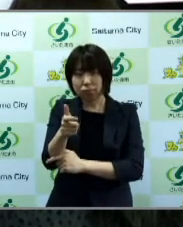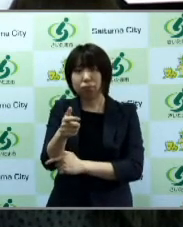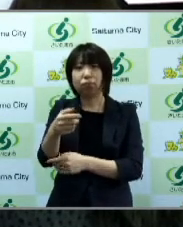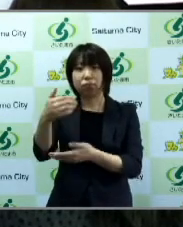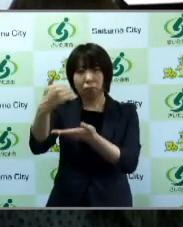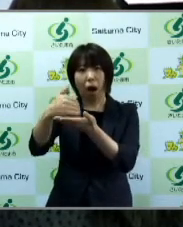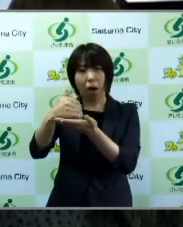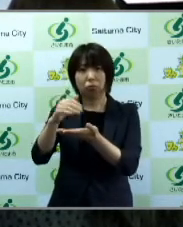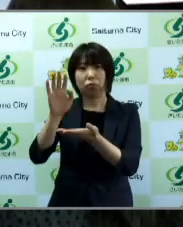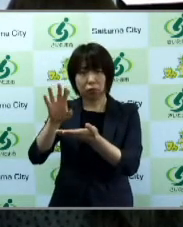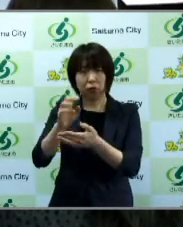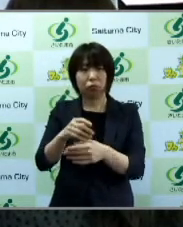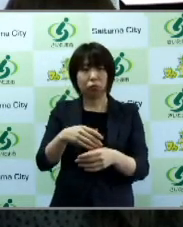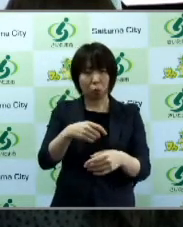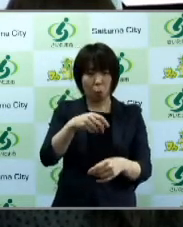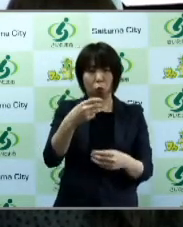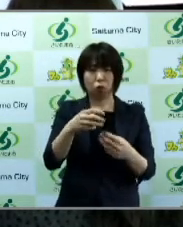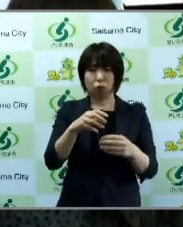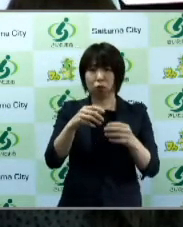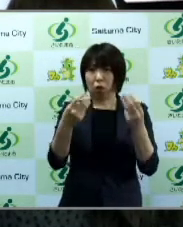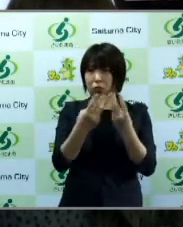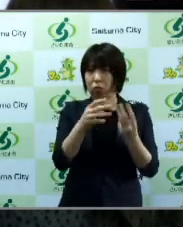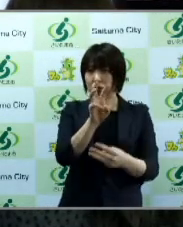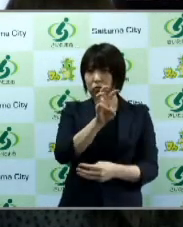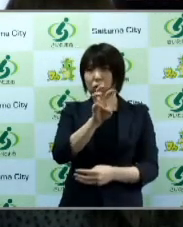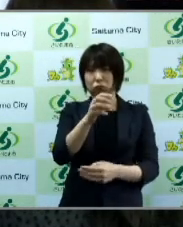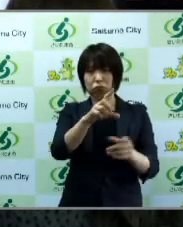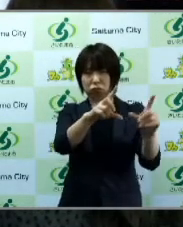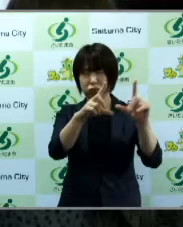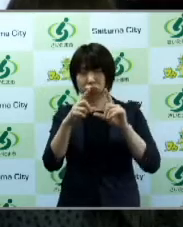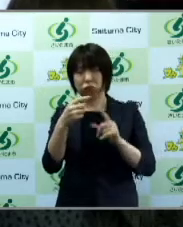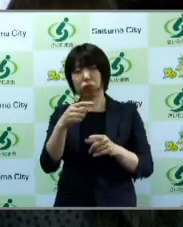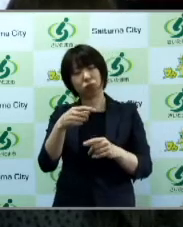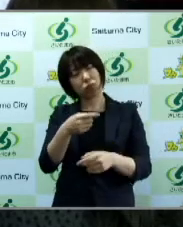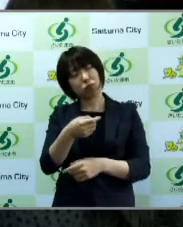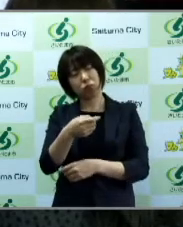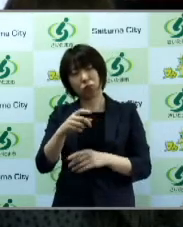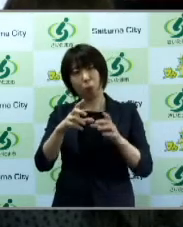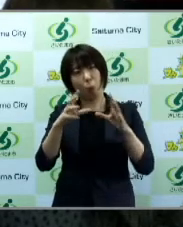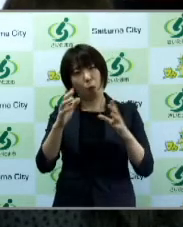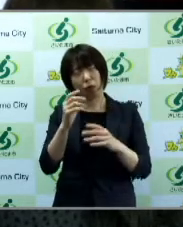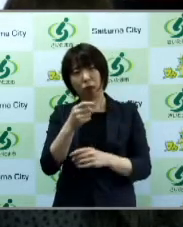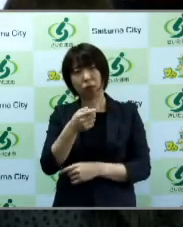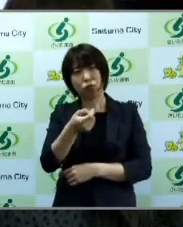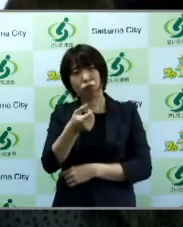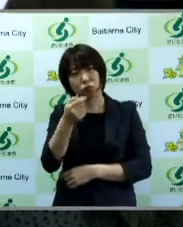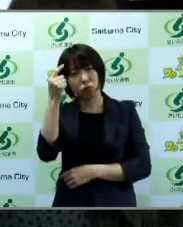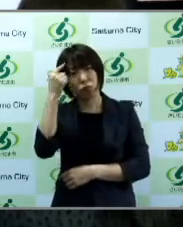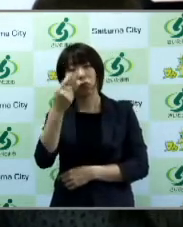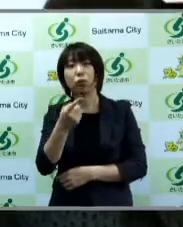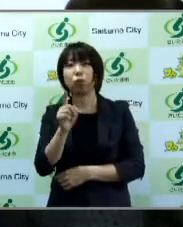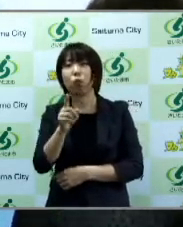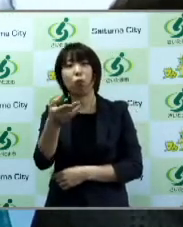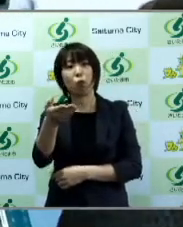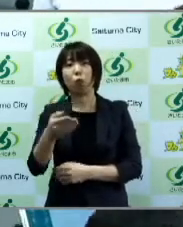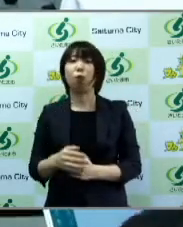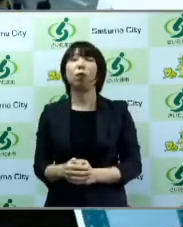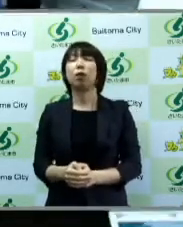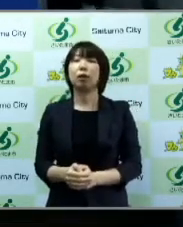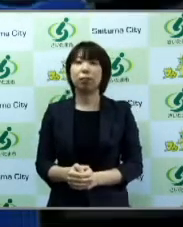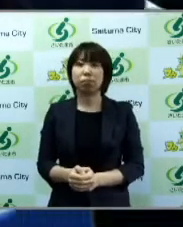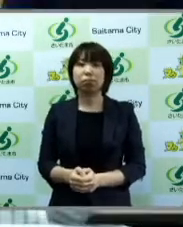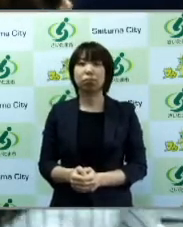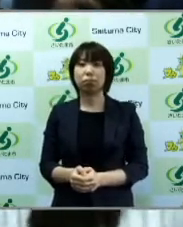ないんですけれども、これは今後増やすですとかその辺は考えていらっしゃるんですか。 今、まあ、担当も申し上げましたけれ